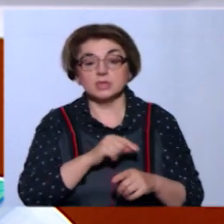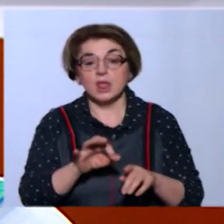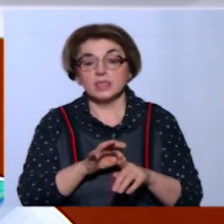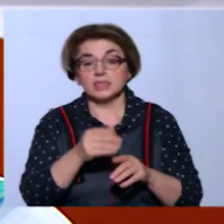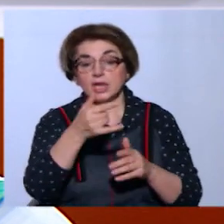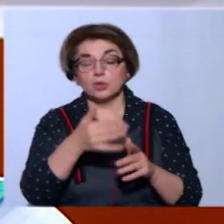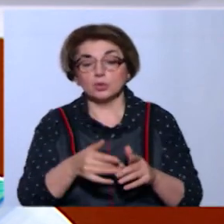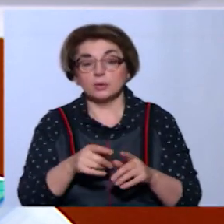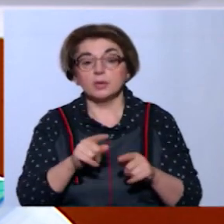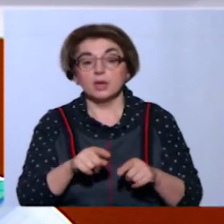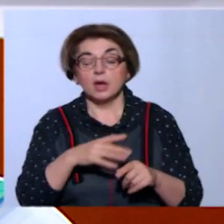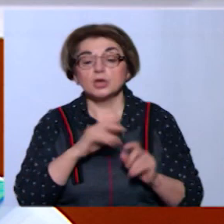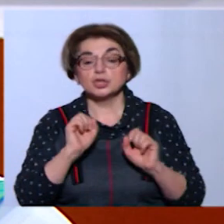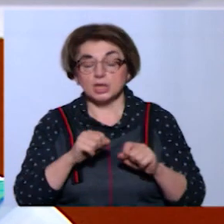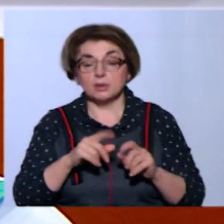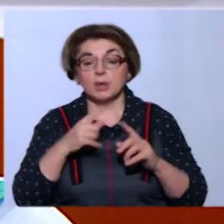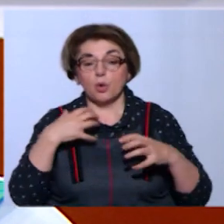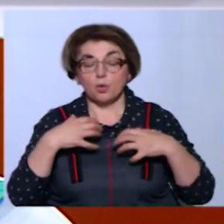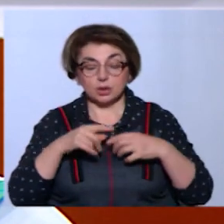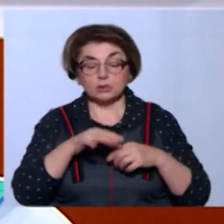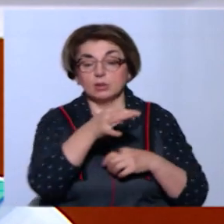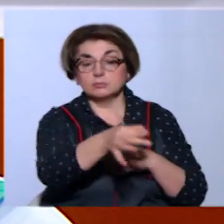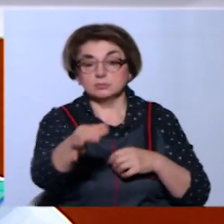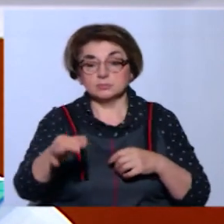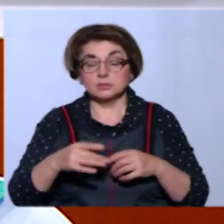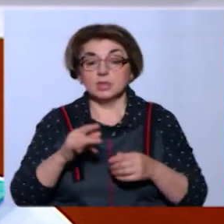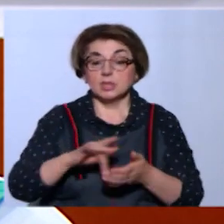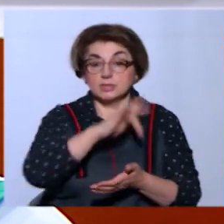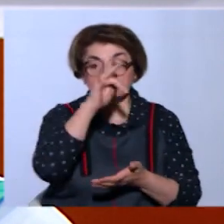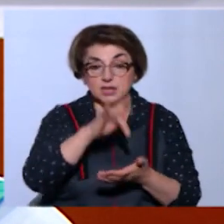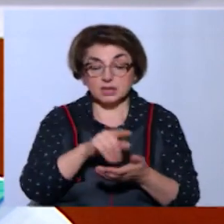ინფორმაცია მიაქვს პერიფერიული ორგანოებიდან ცენტრალური